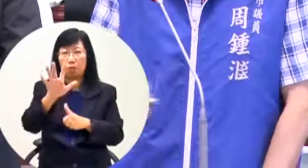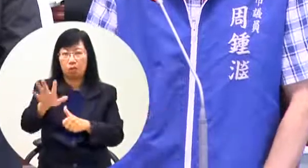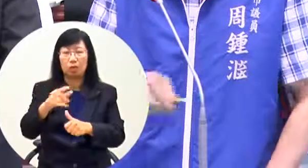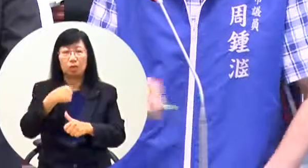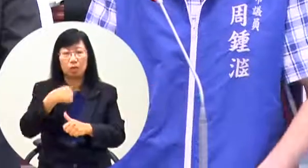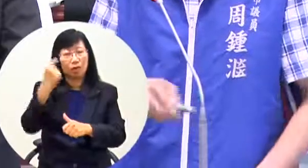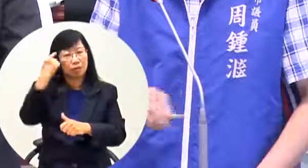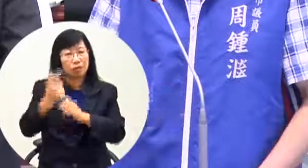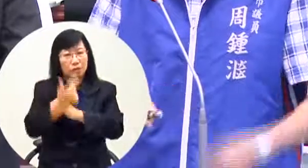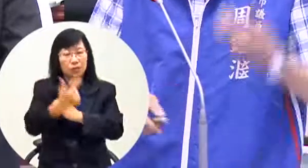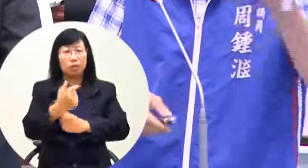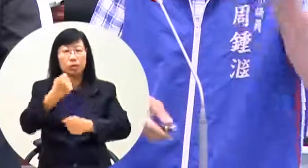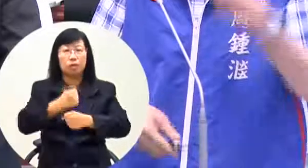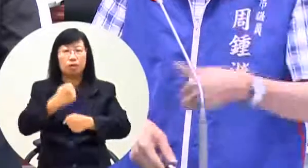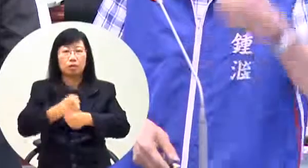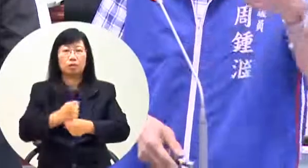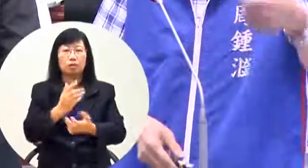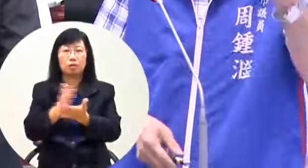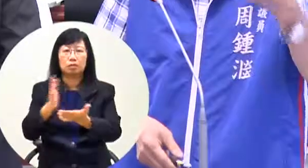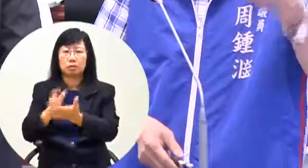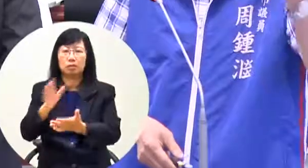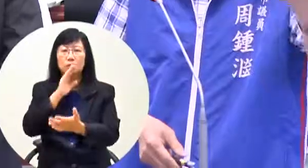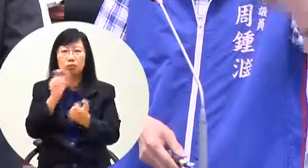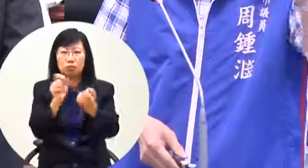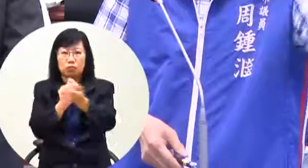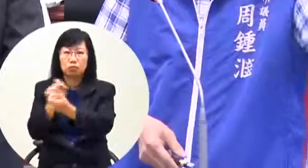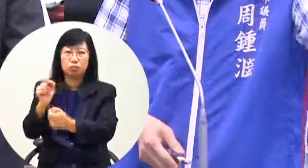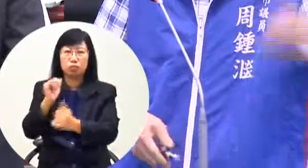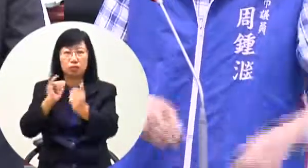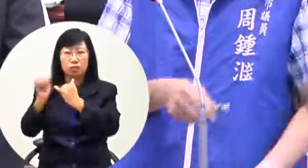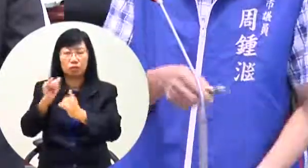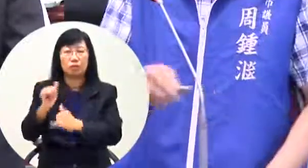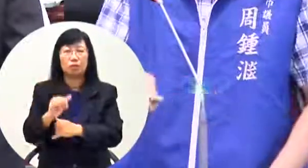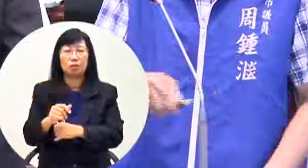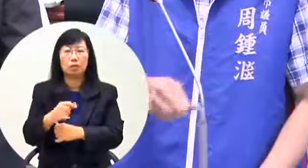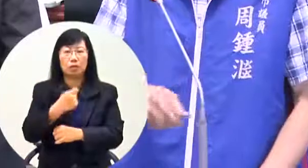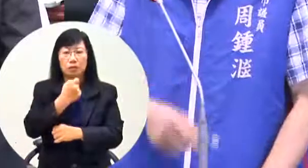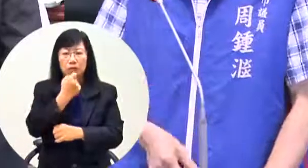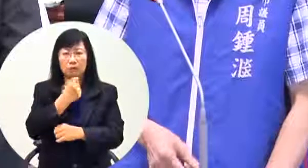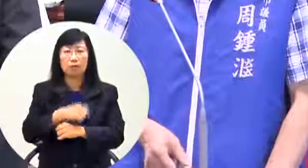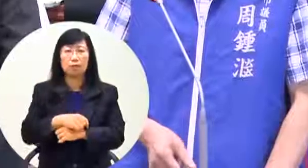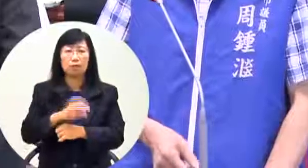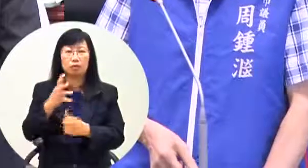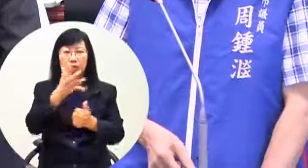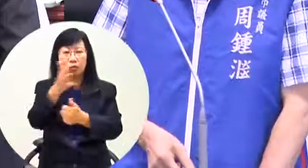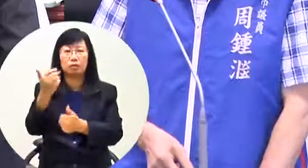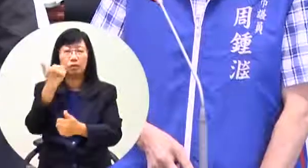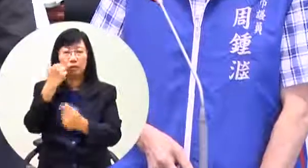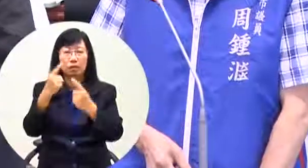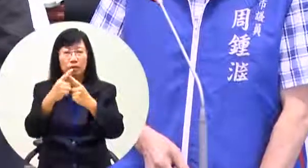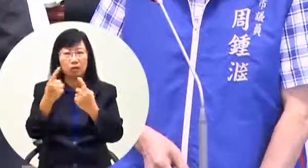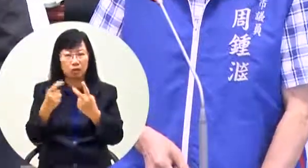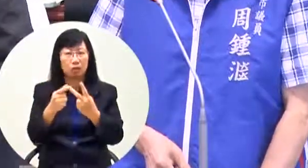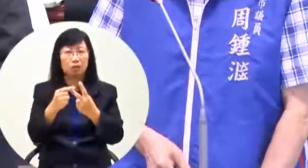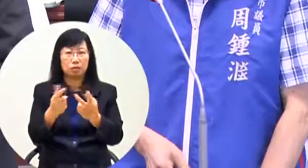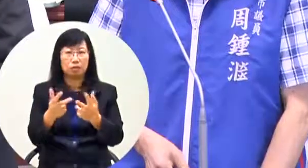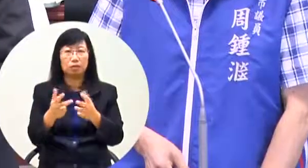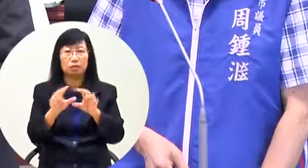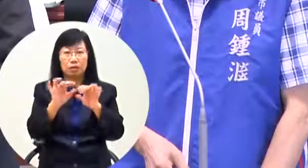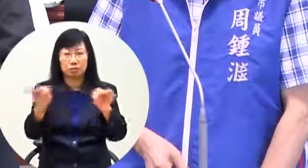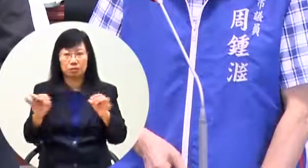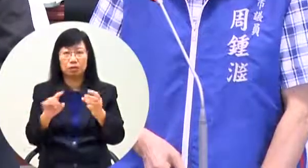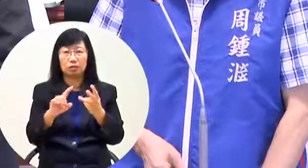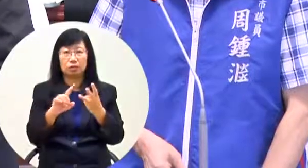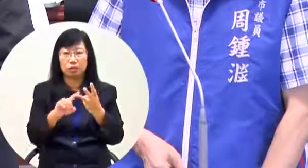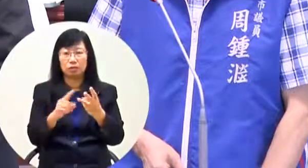所有的居民共同的期待。 我知，但是伊该处理，可伊的技术人员、土地财力等等的自己有办法。 所以这一个部分包含他自己厂区